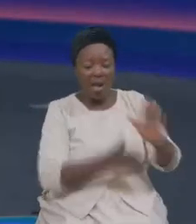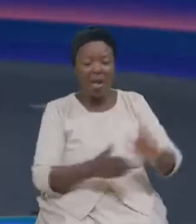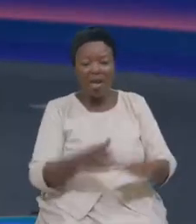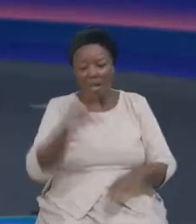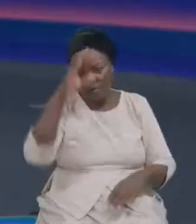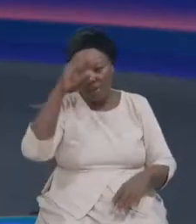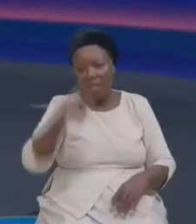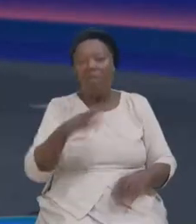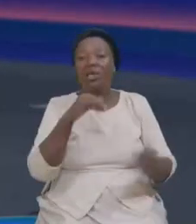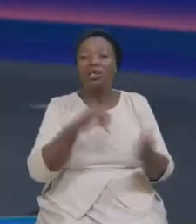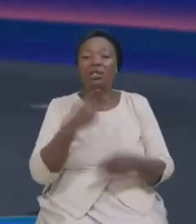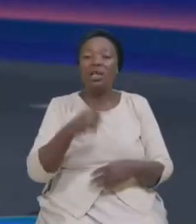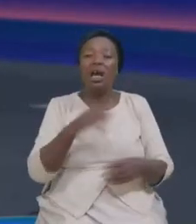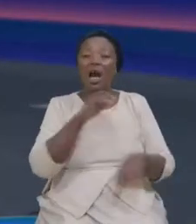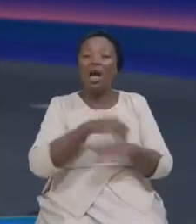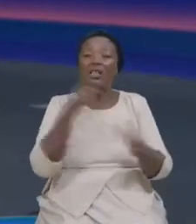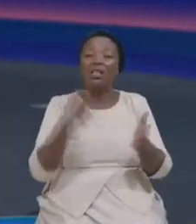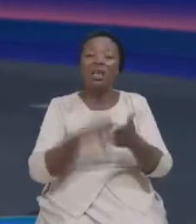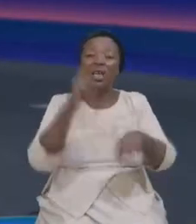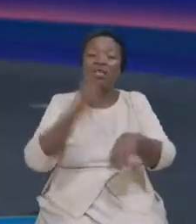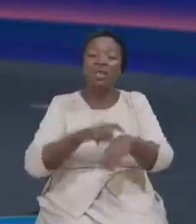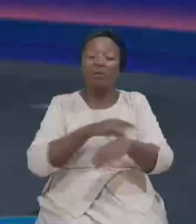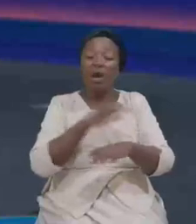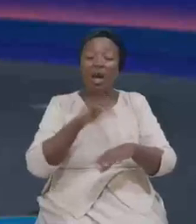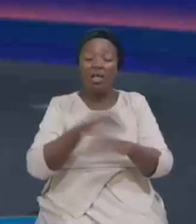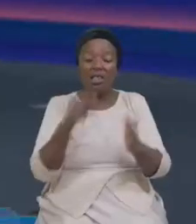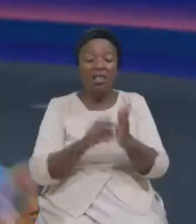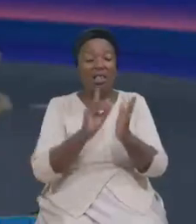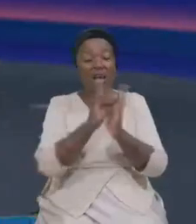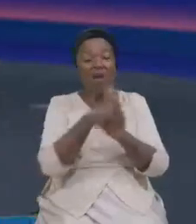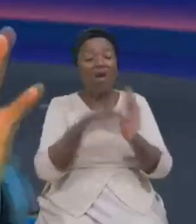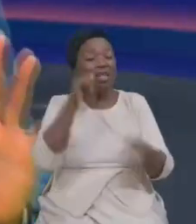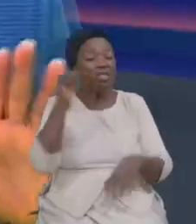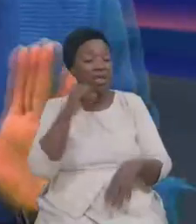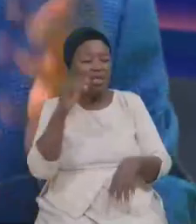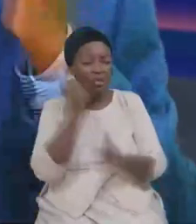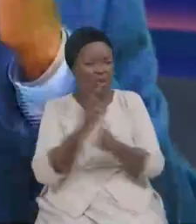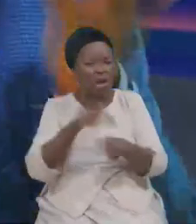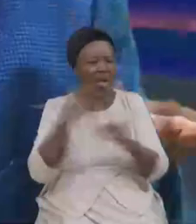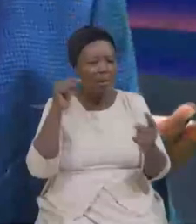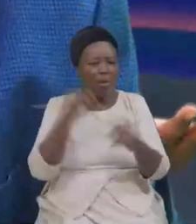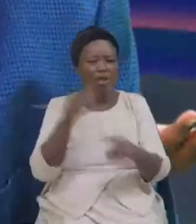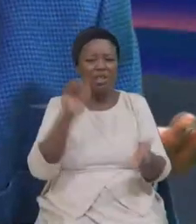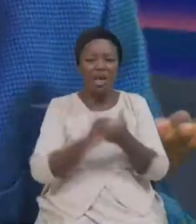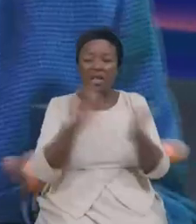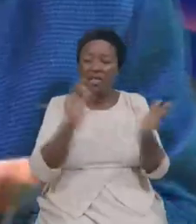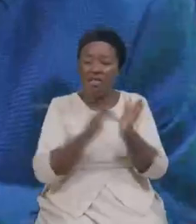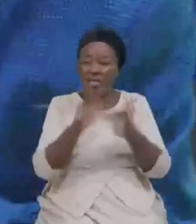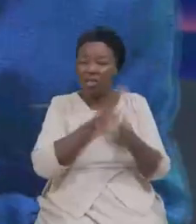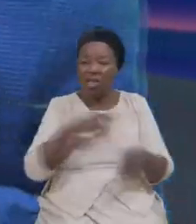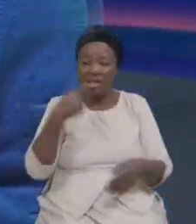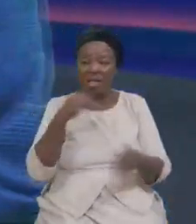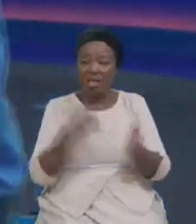dit, à telle heure hier. Et Jésus, quand Jésus l'a dit, l'homme n'avait pas encore vu, mais il a